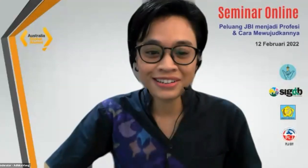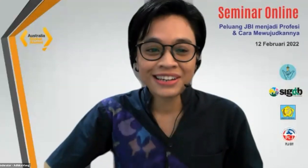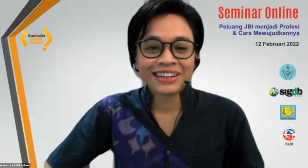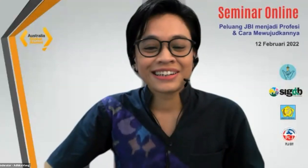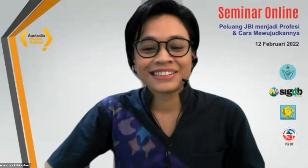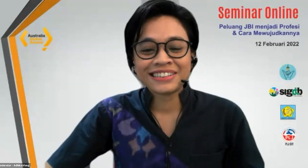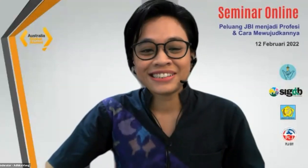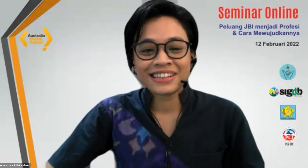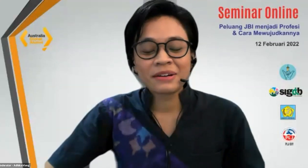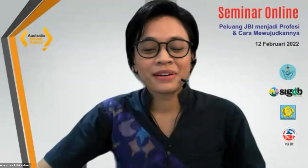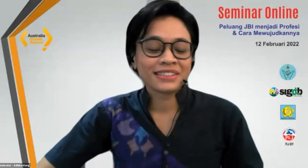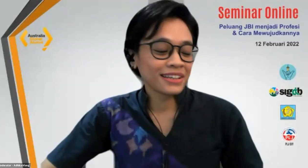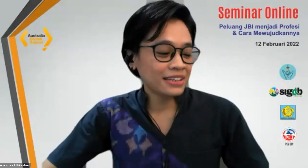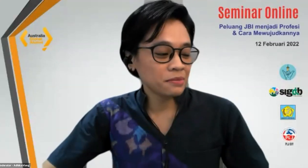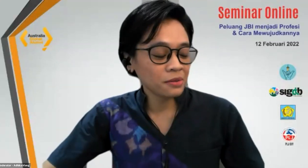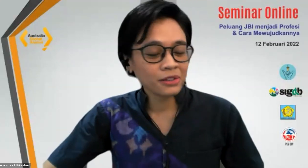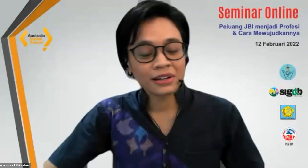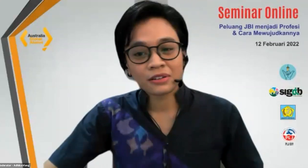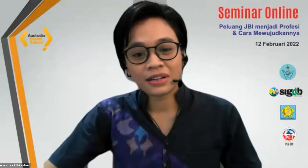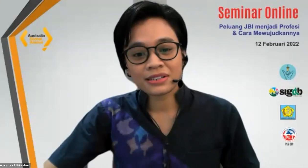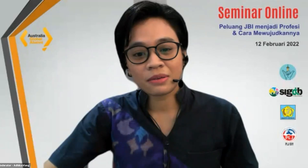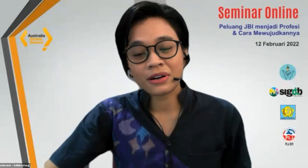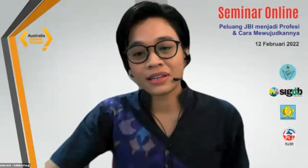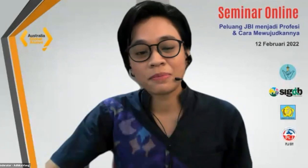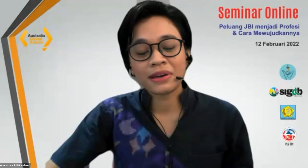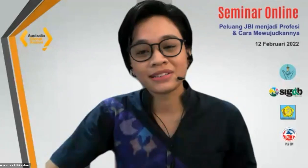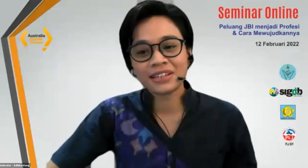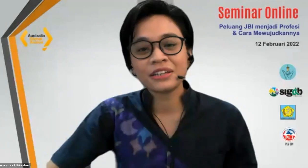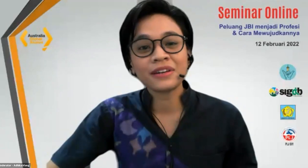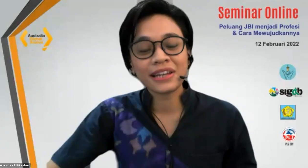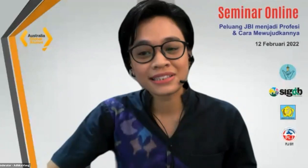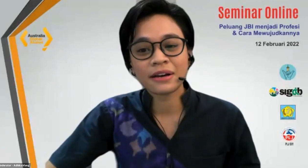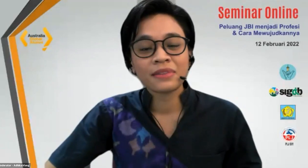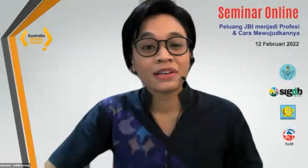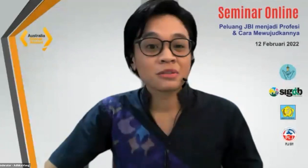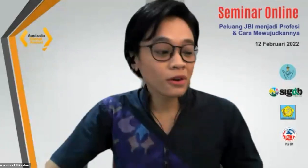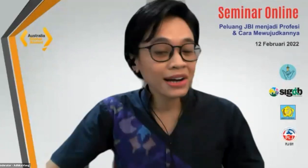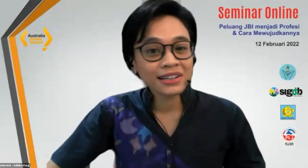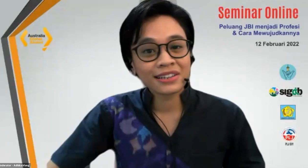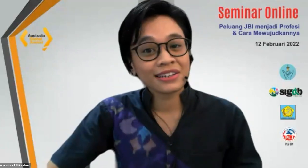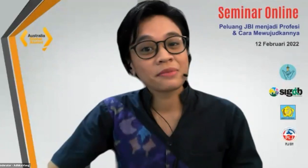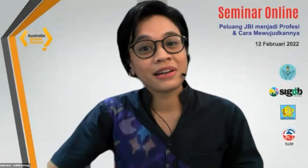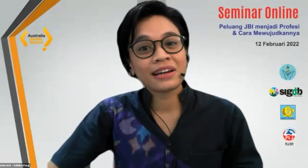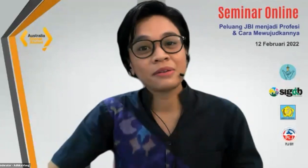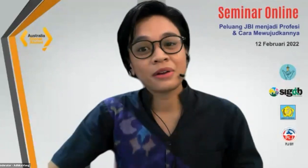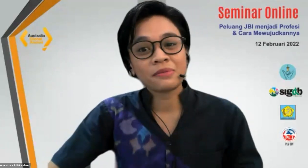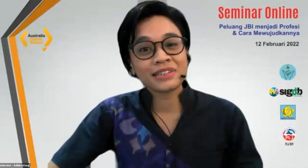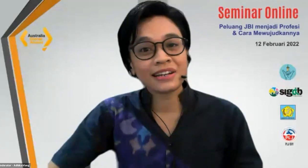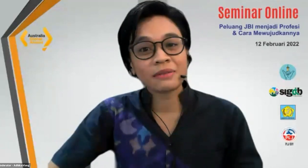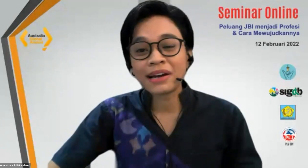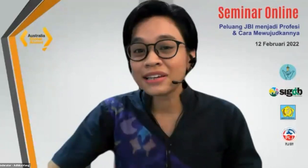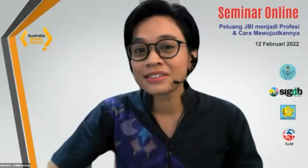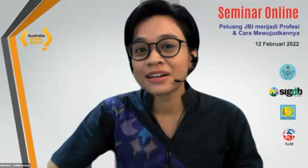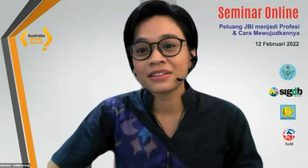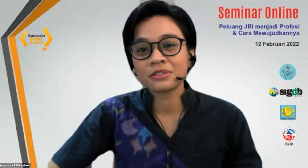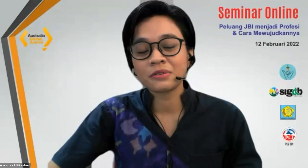moderator eh jadi saya pada saat ini menjadi moderator dan saya mewakili PLG Indonesia semoga kegiatan kita pada hari ini boleh